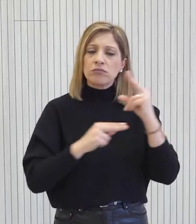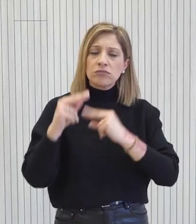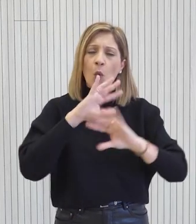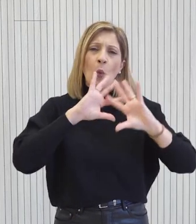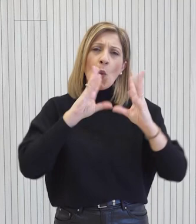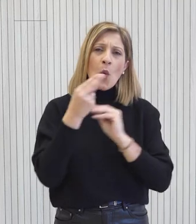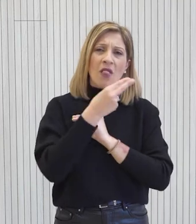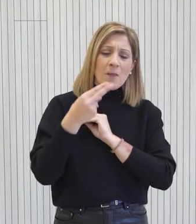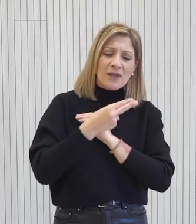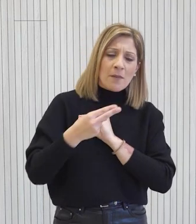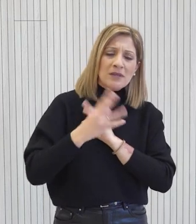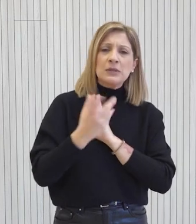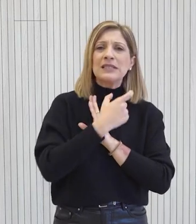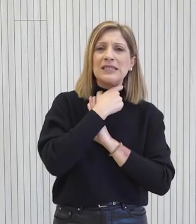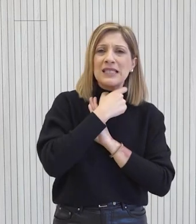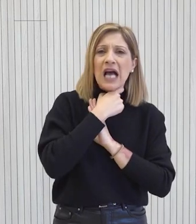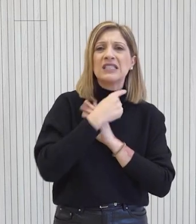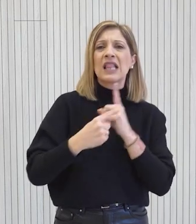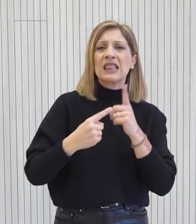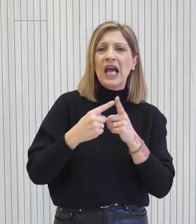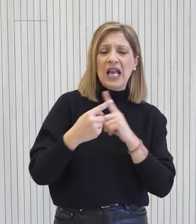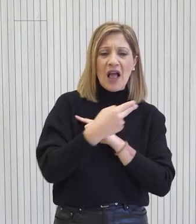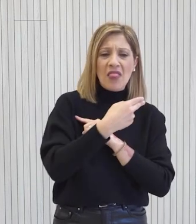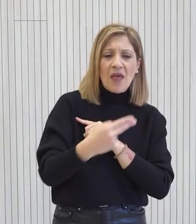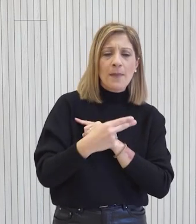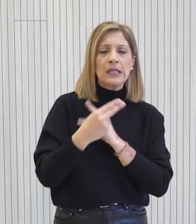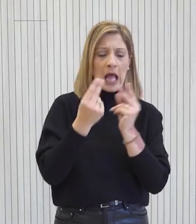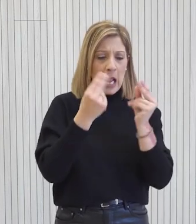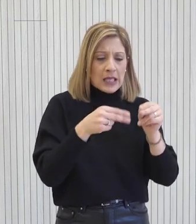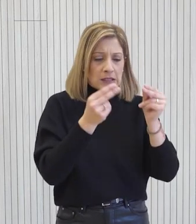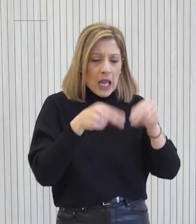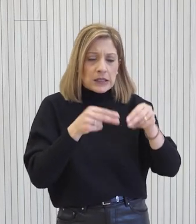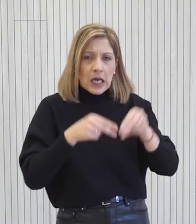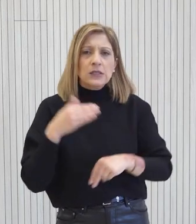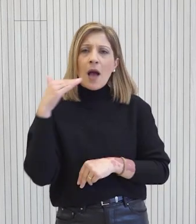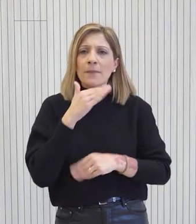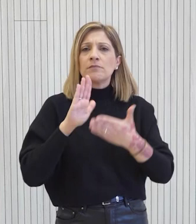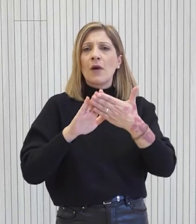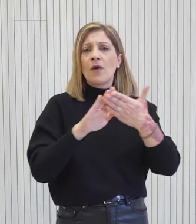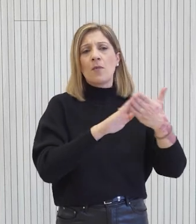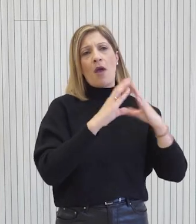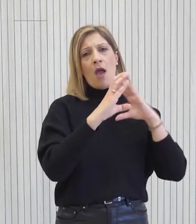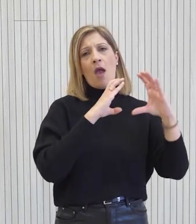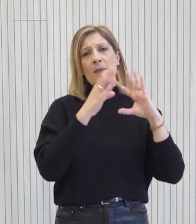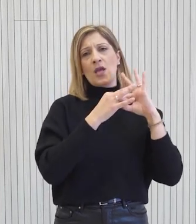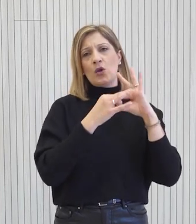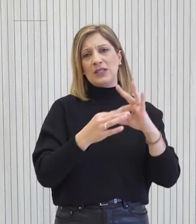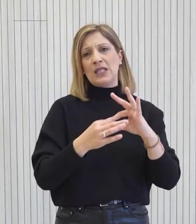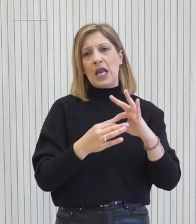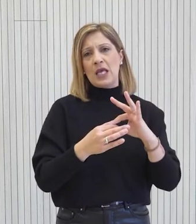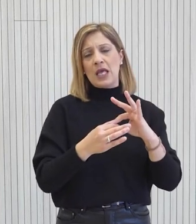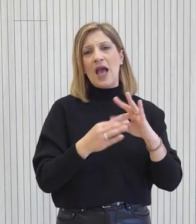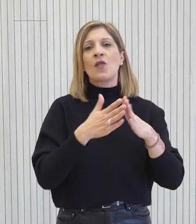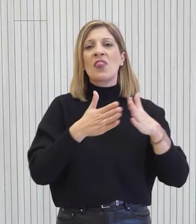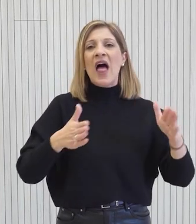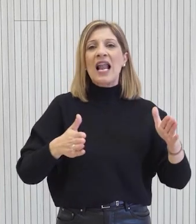που χρήζουν, αν θέλετε, επίλυση σε αυτή την υλοποίηση του διαδρόμου, του